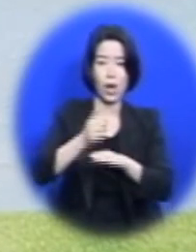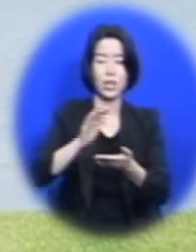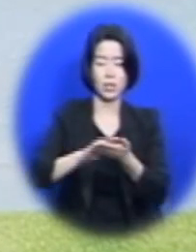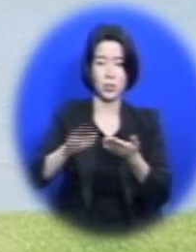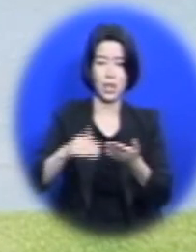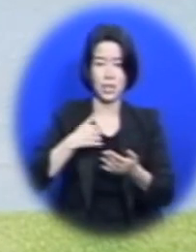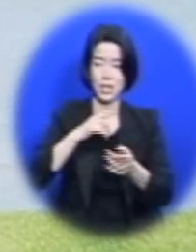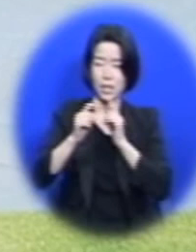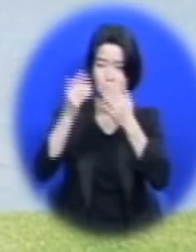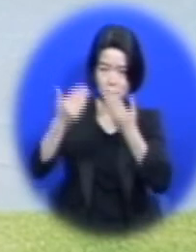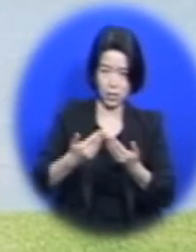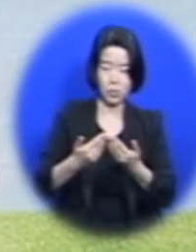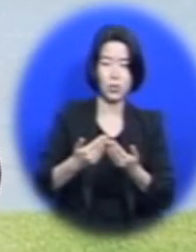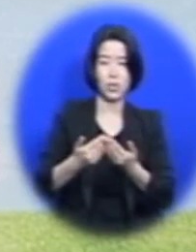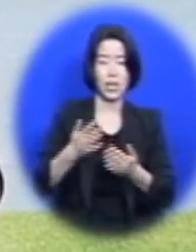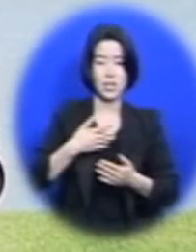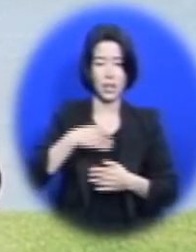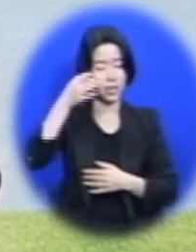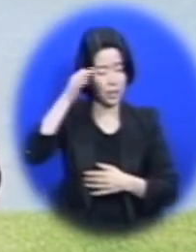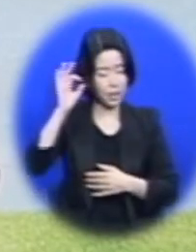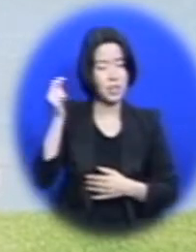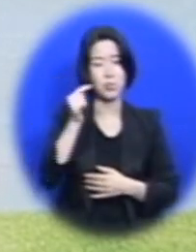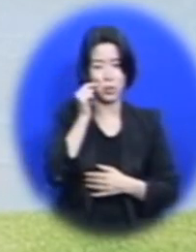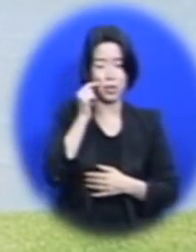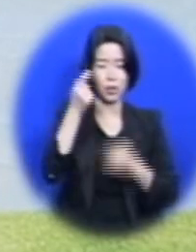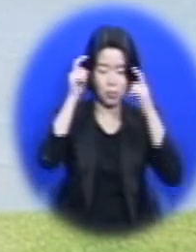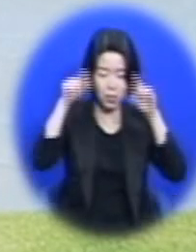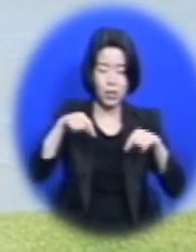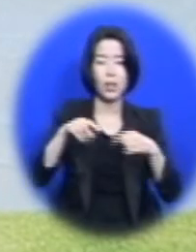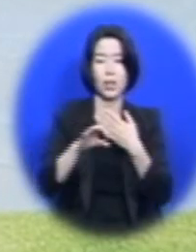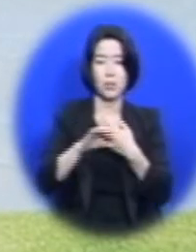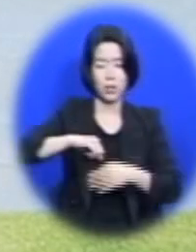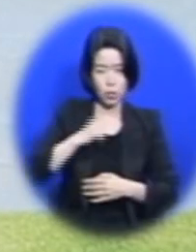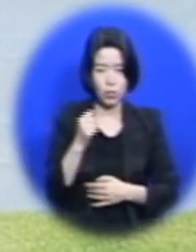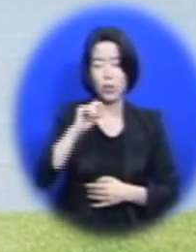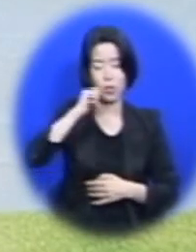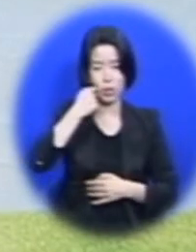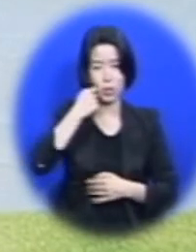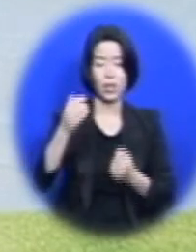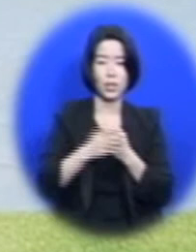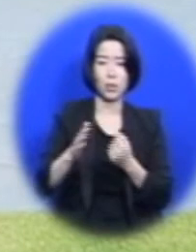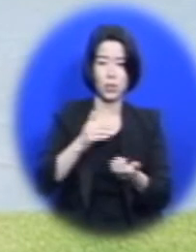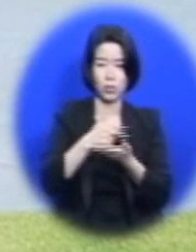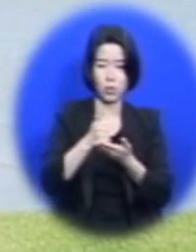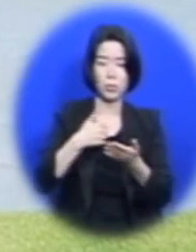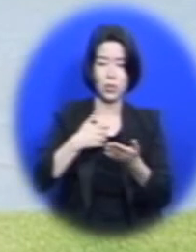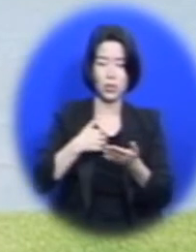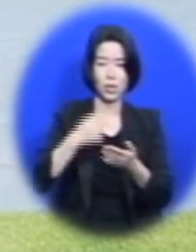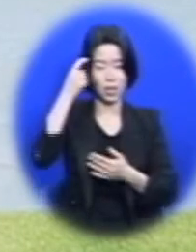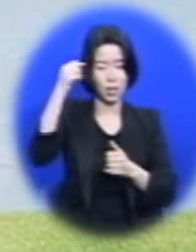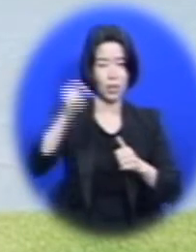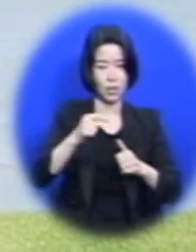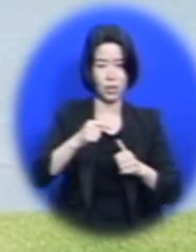말씀하소서. 제가 깨닫지 못하고 미련해서 알아듣지 못하면 제가 순종할 수 없겠으니 주님 저에게